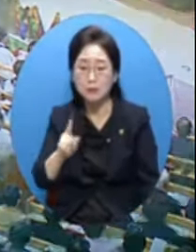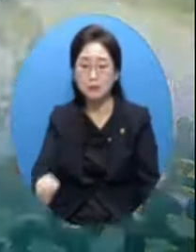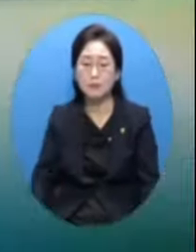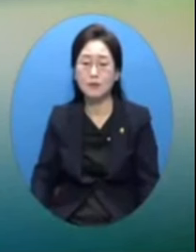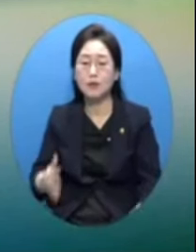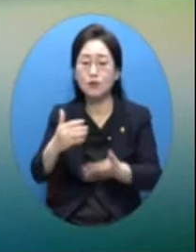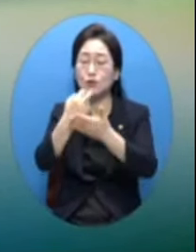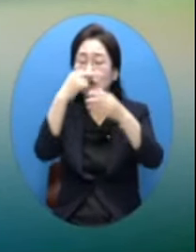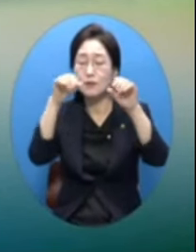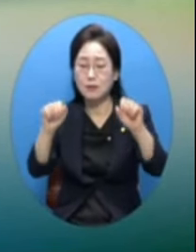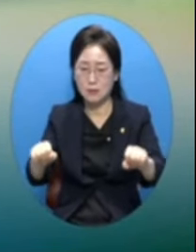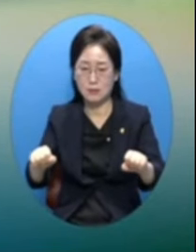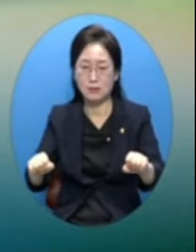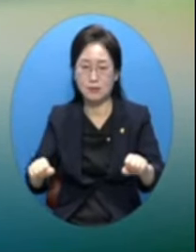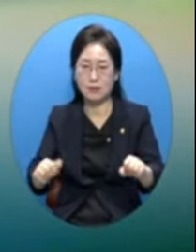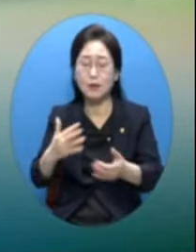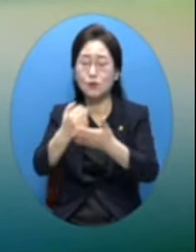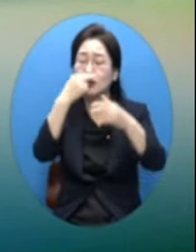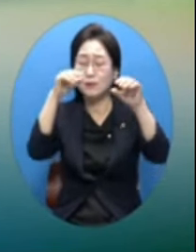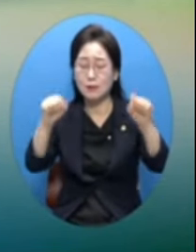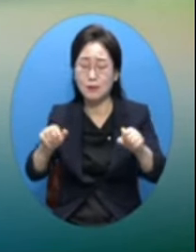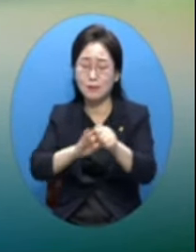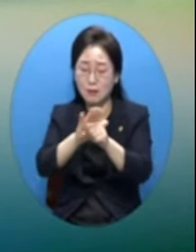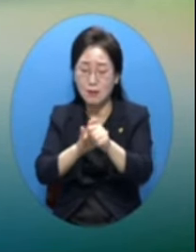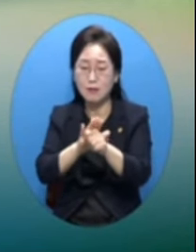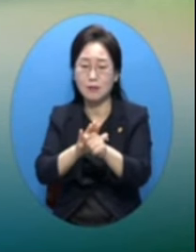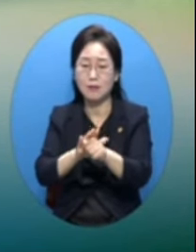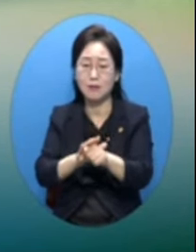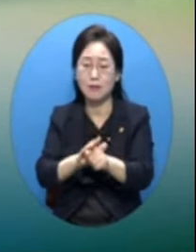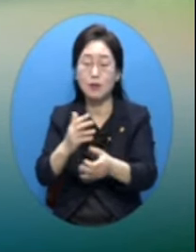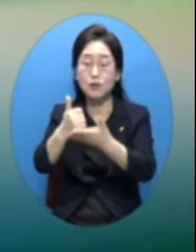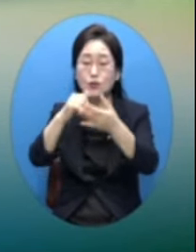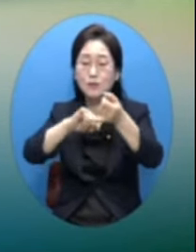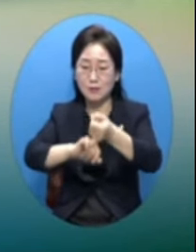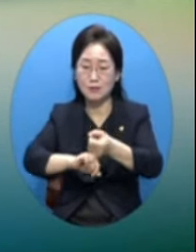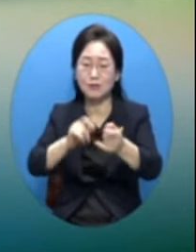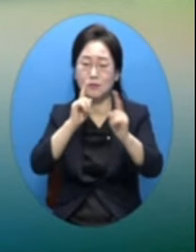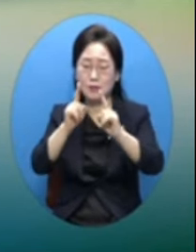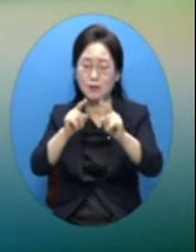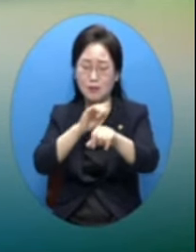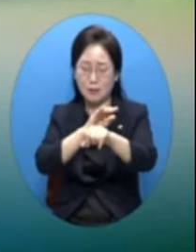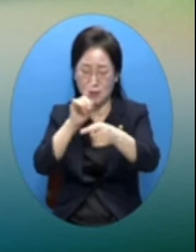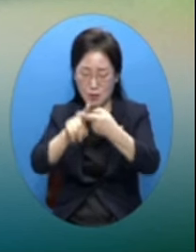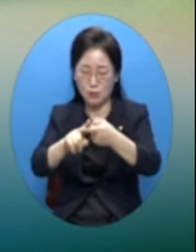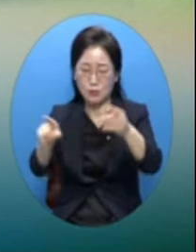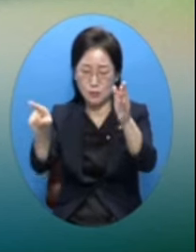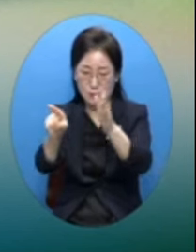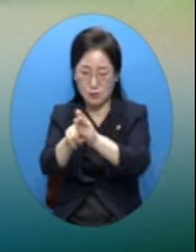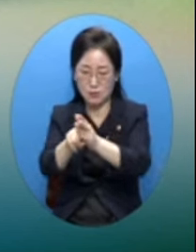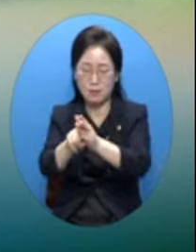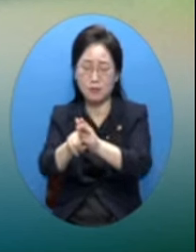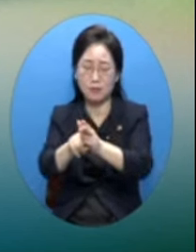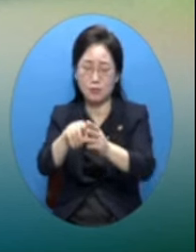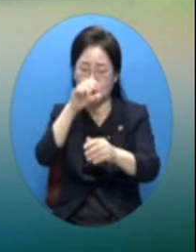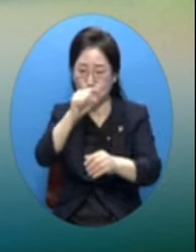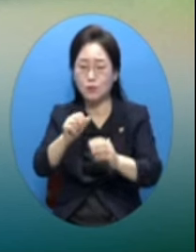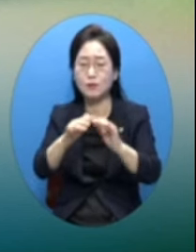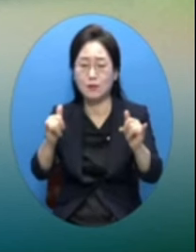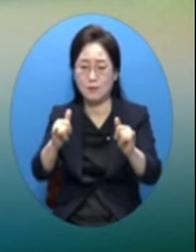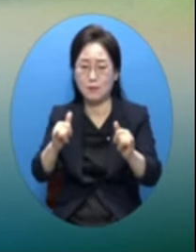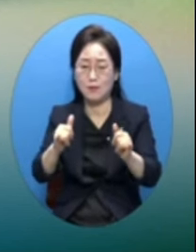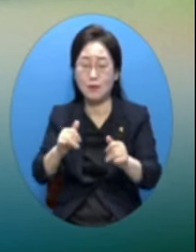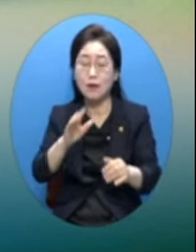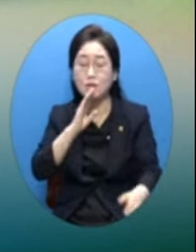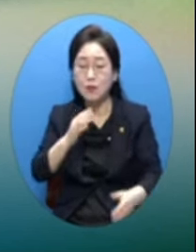주님은 살아계셨다. 주님은 사랑이었다. 주님은 약속을 지키는 신실한 분이다. 내 딸이기 이전에 주님